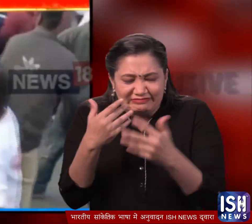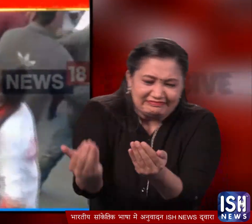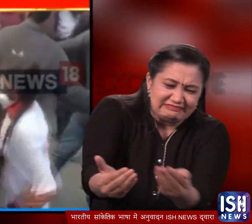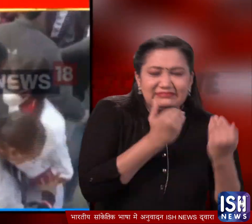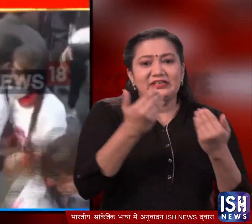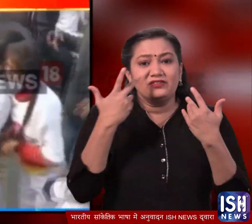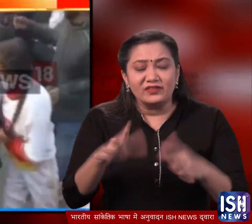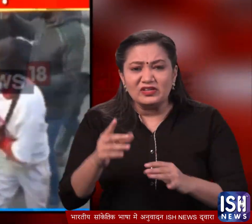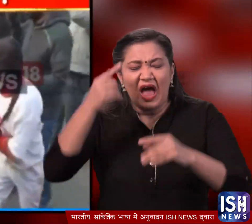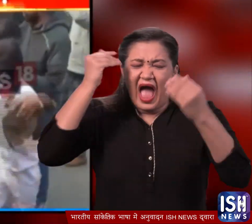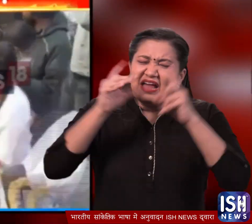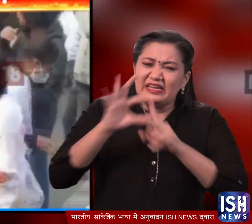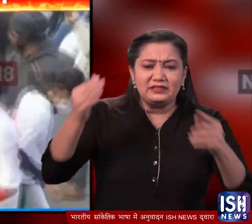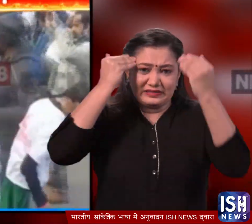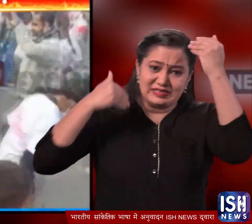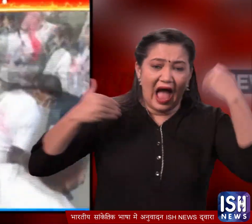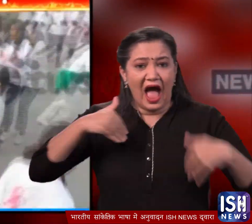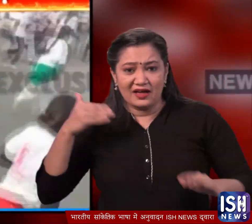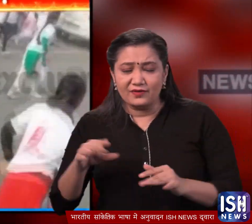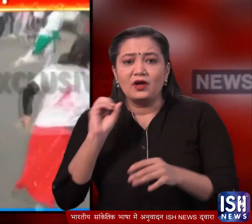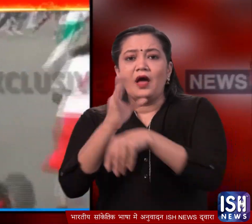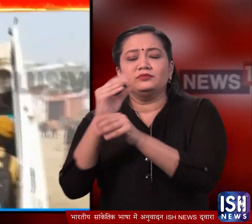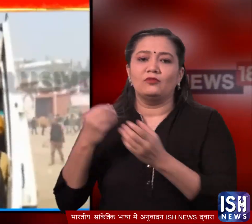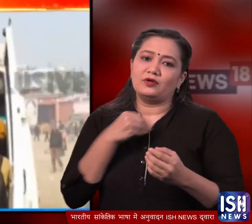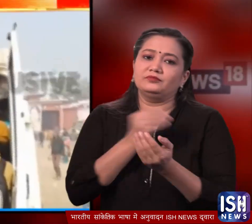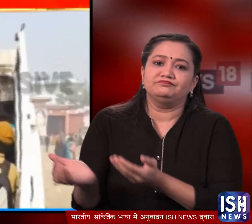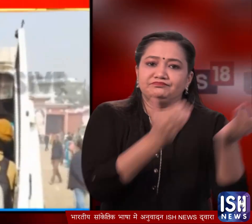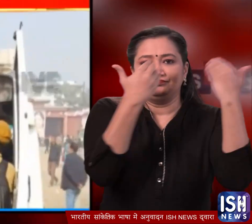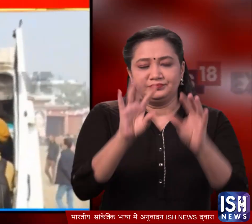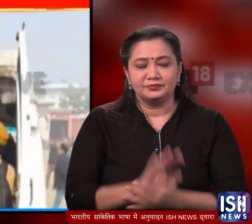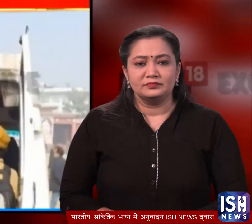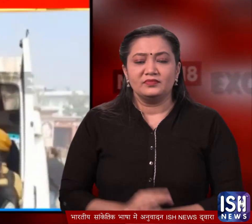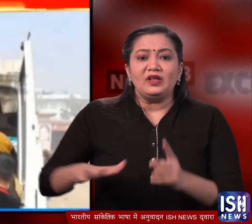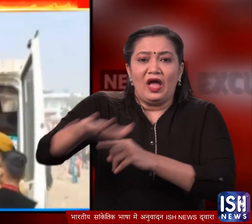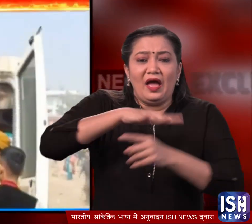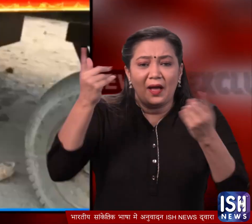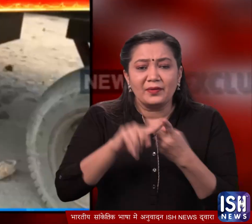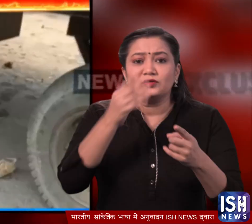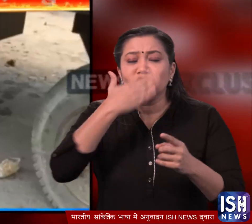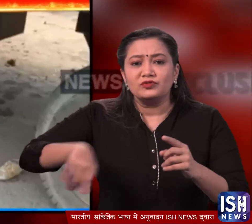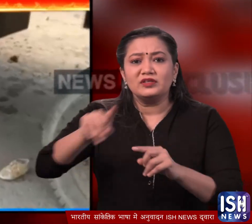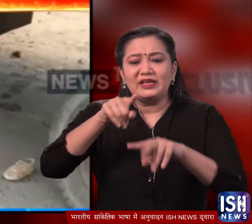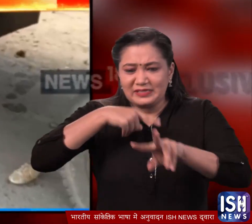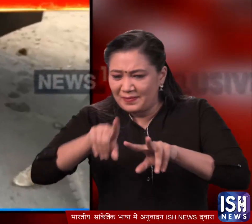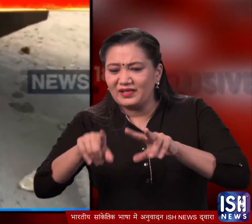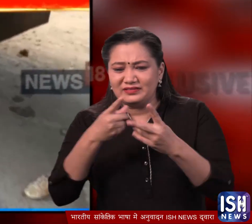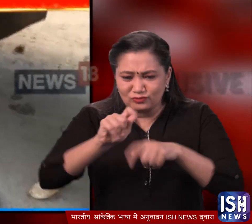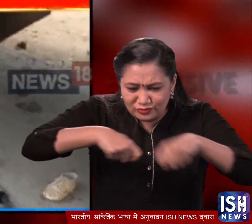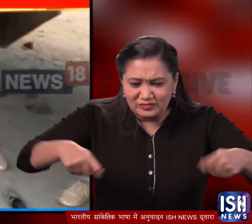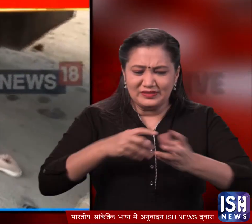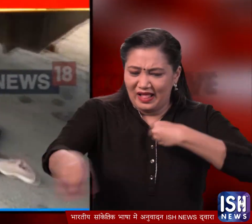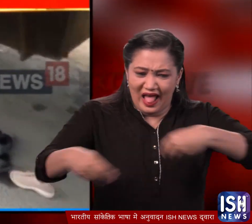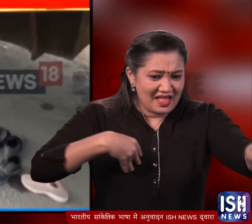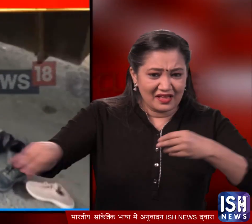इन छात्राओं को जैसे तैसे बचा तो लिया गया, लेकिन उन्हें गंभीर चोटें आईं, जिसके बाद उन्हें एम्बुलेंस से अस्पताल भेजा गया। घटना के बाद वहां छात्राओं